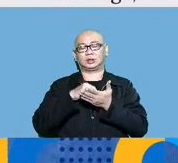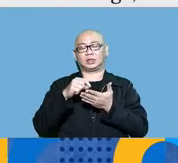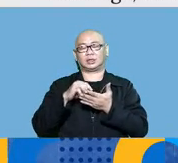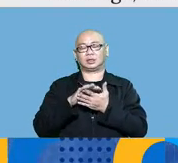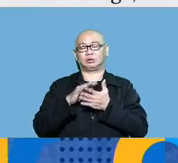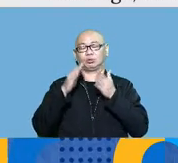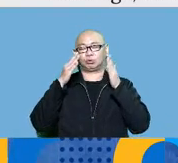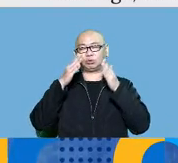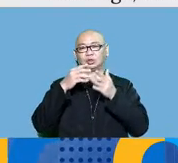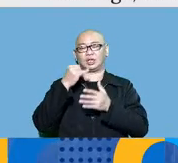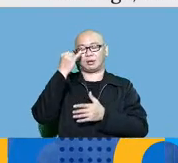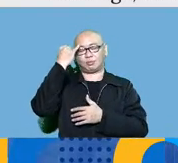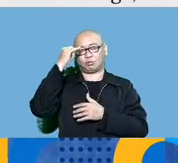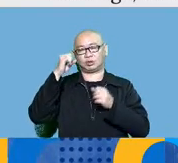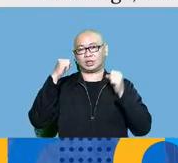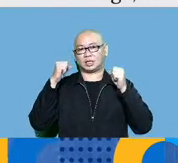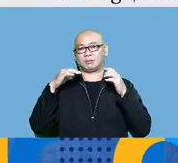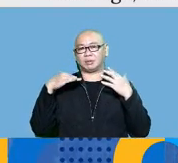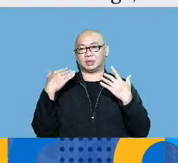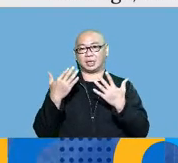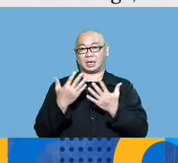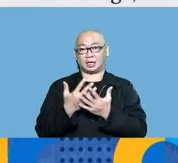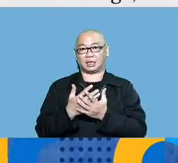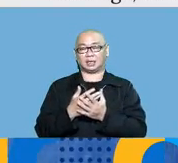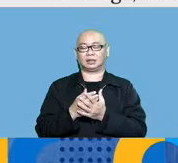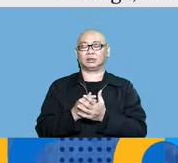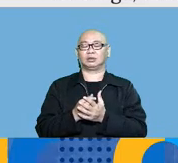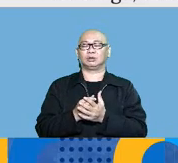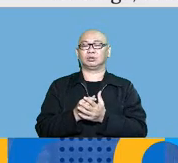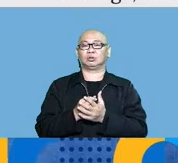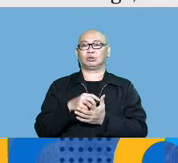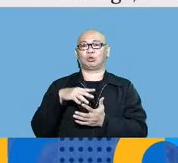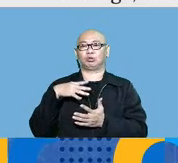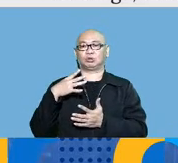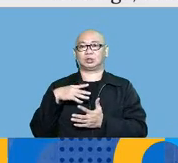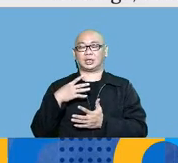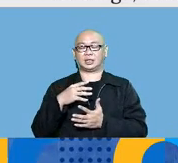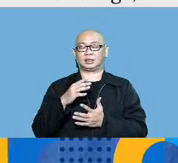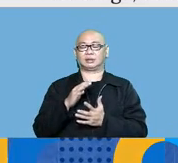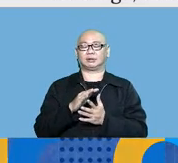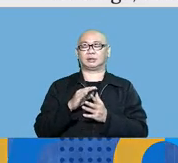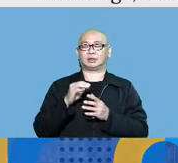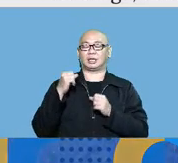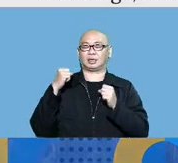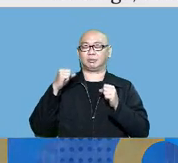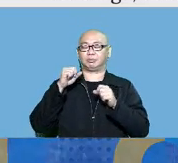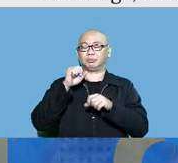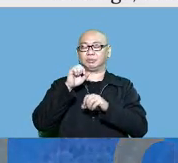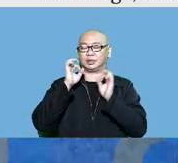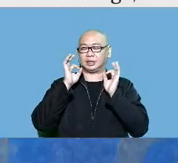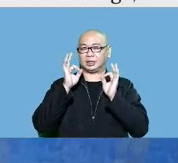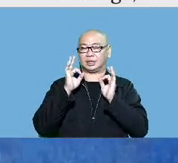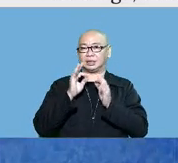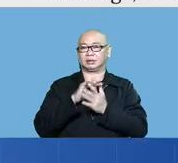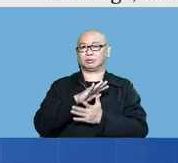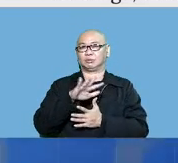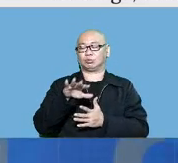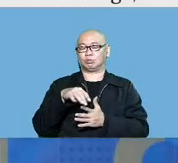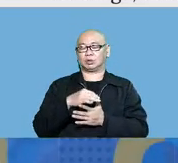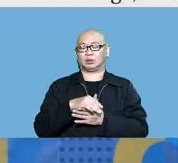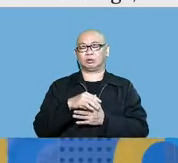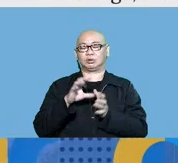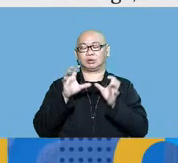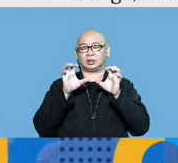Jurusan Ilmu Kesehatan Masyarakat, dosen dan tenaga kependidikan, dan mahasiswa di lingkungan Universitas Negeri